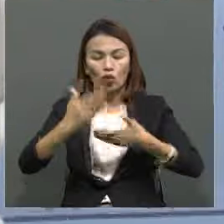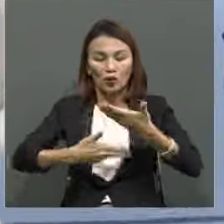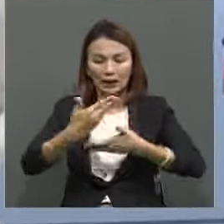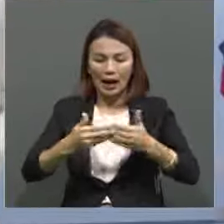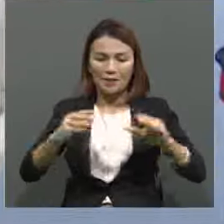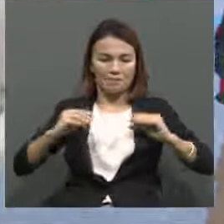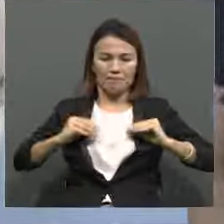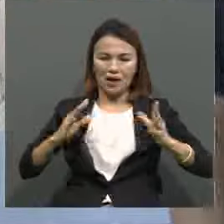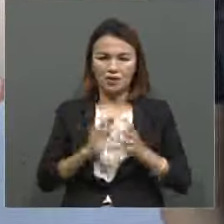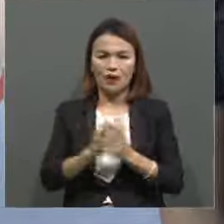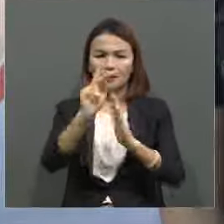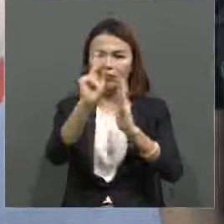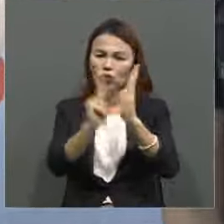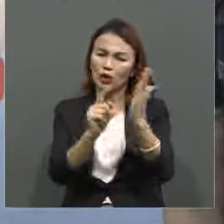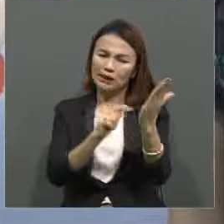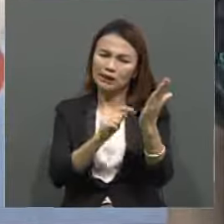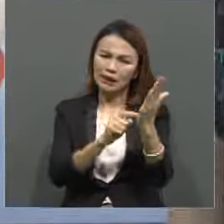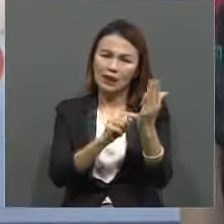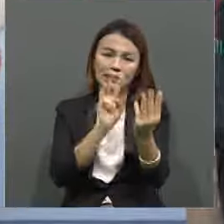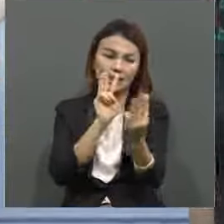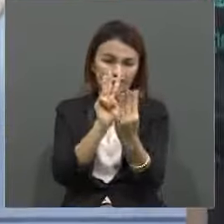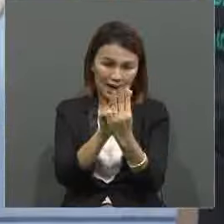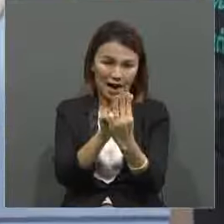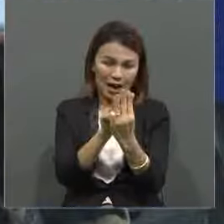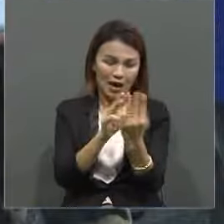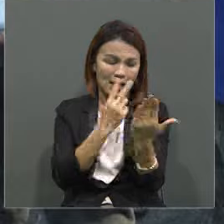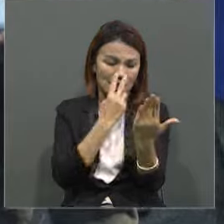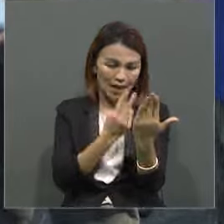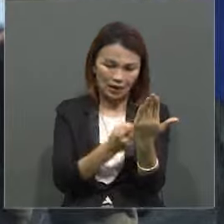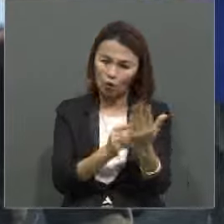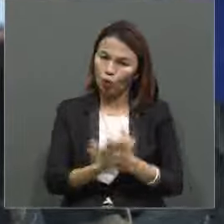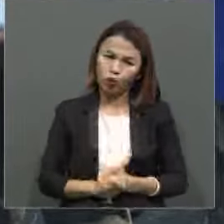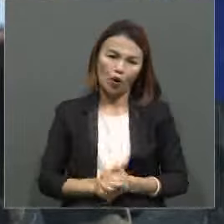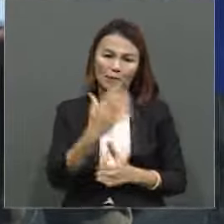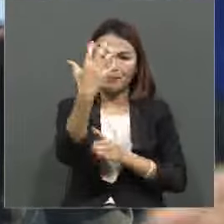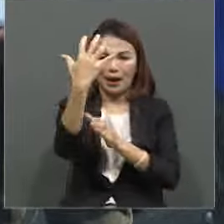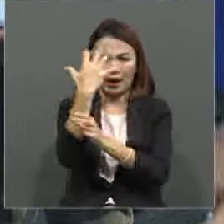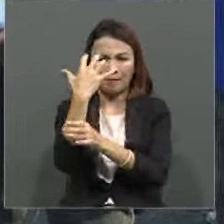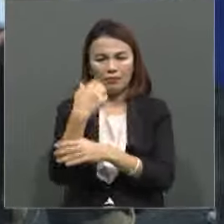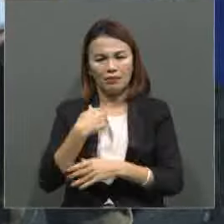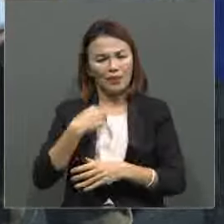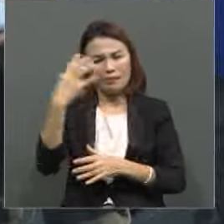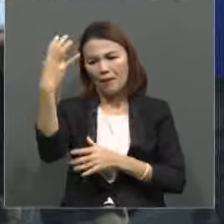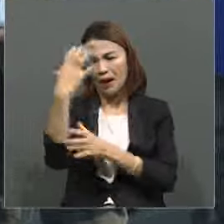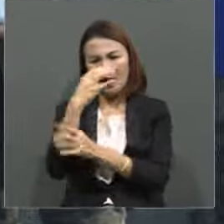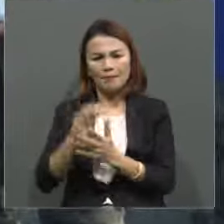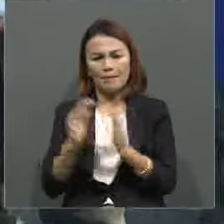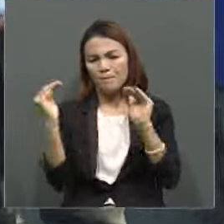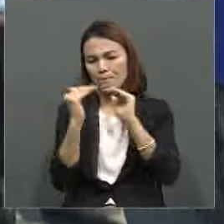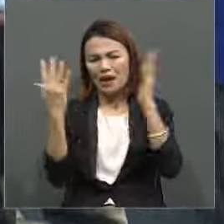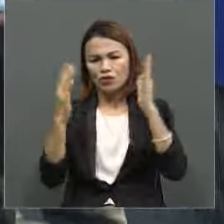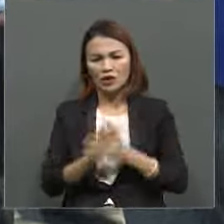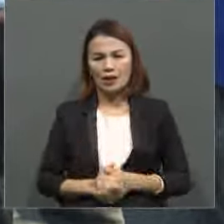เขาบอกว่าเป็นเงื่อนไขข้อกำหนดที่อยู่ในสัญญาเลยจึงมองว่าอย่างนี้มันมัดมือชกมันเป็นสัญญาทาสก็เลยขอเรียกร้องให้ระงับสัญญ